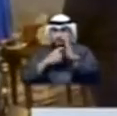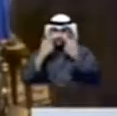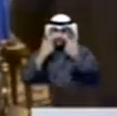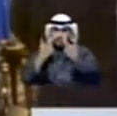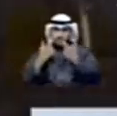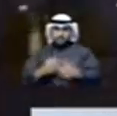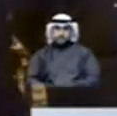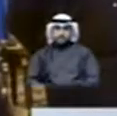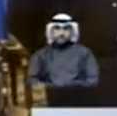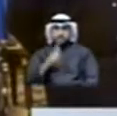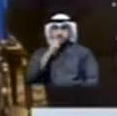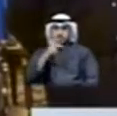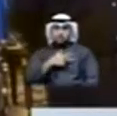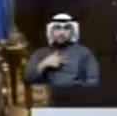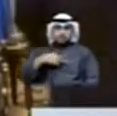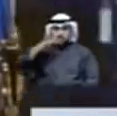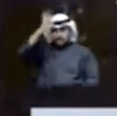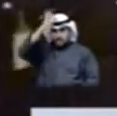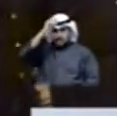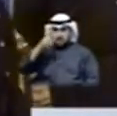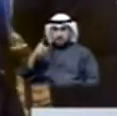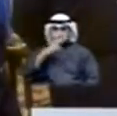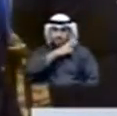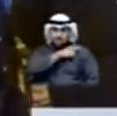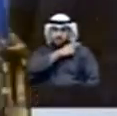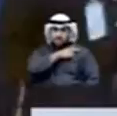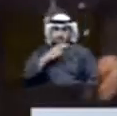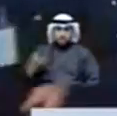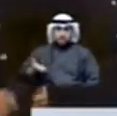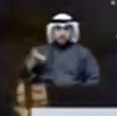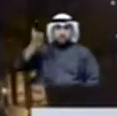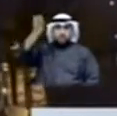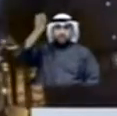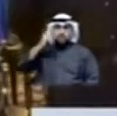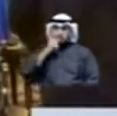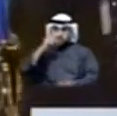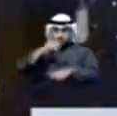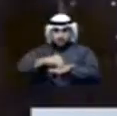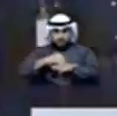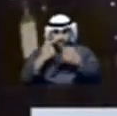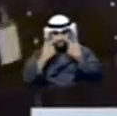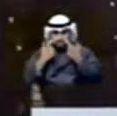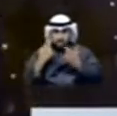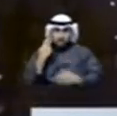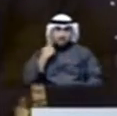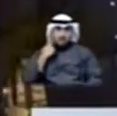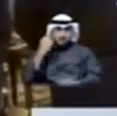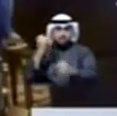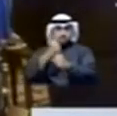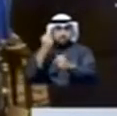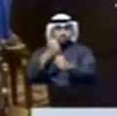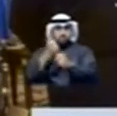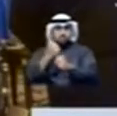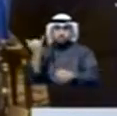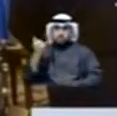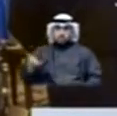الخالد بالكوكبة المتميزة من كافة القطاعات الأمنية وحثهم على بذل المزيد من التطور بالقدرات والمهارات